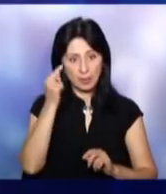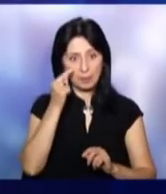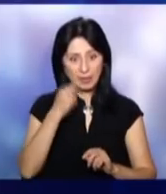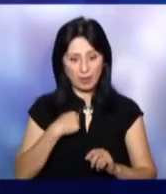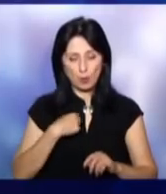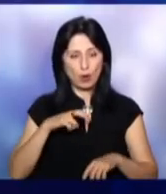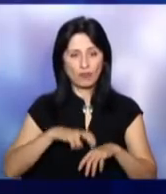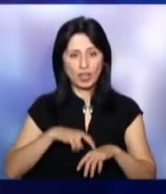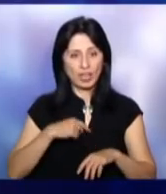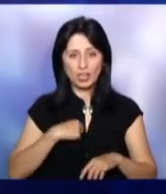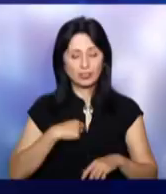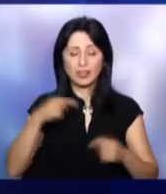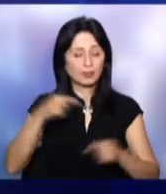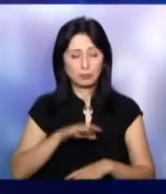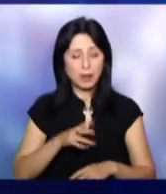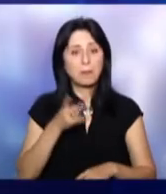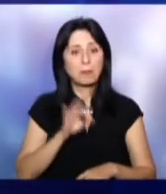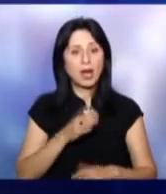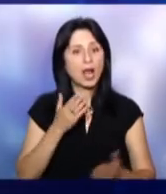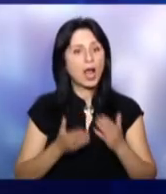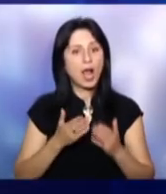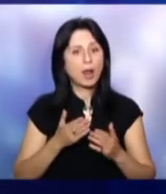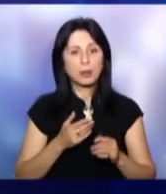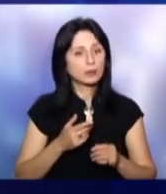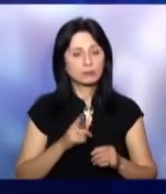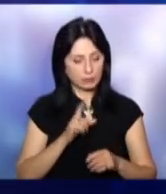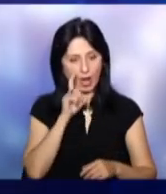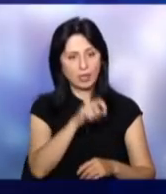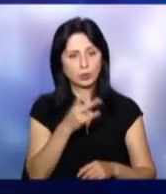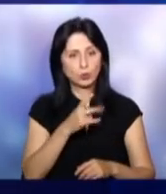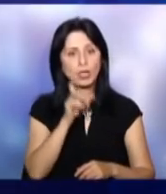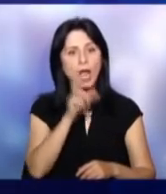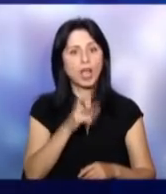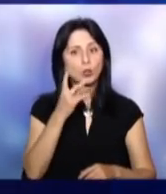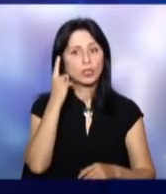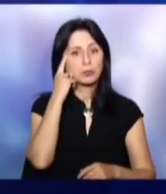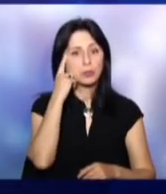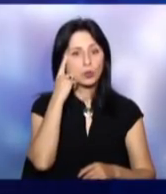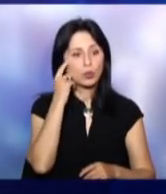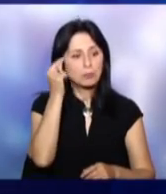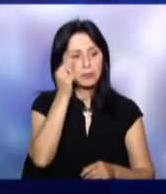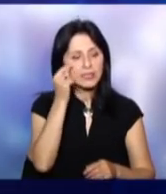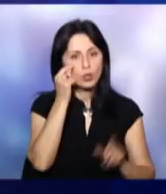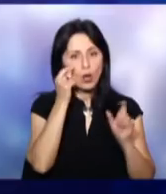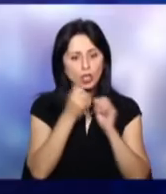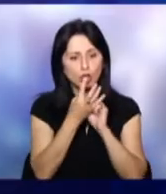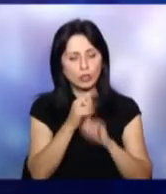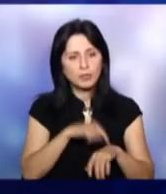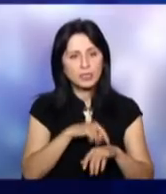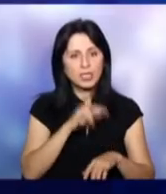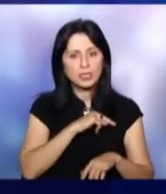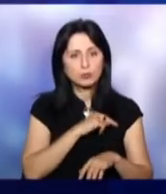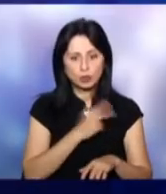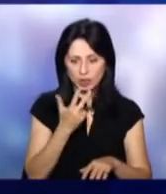ფსიქოთერაპიის კომპეტენციას სცილდება, მაგრამ ალბათ არ სცილდება, იმიტომ რომ ადამიანები უნდა დაფიქრდნენ, მოიპოვონ საკუთარი